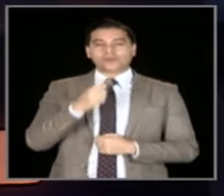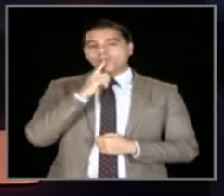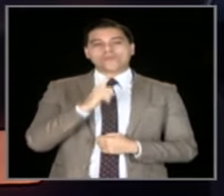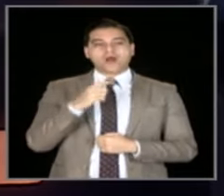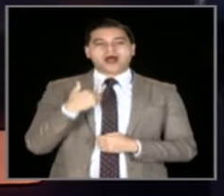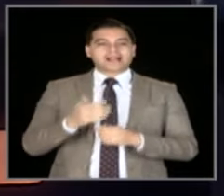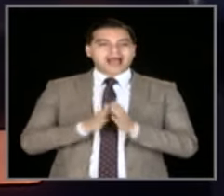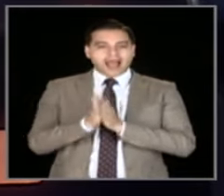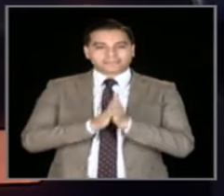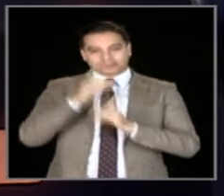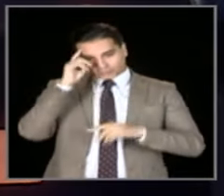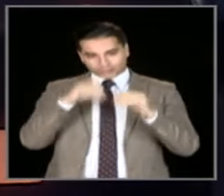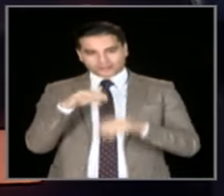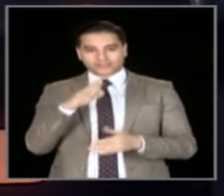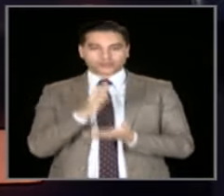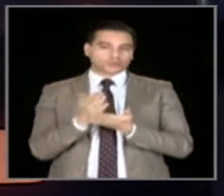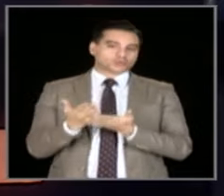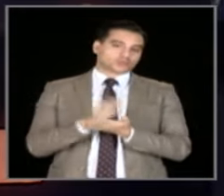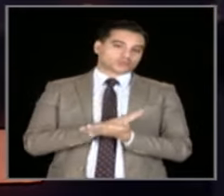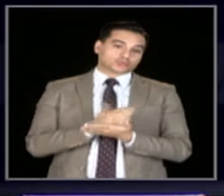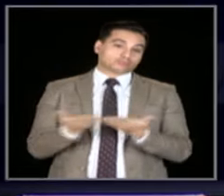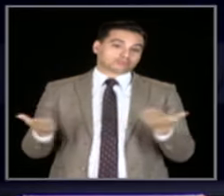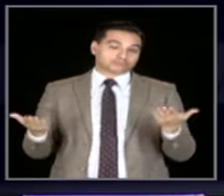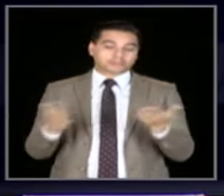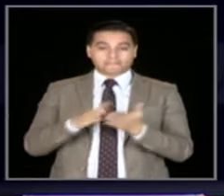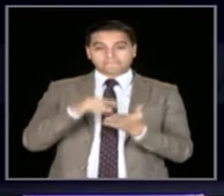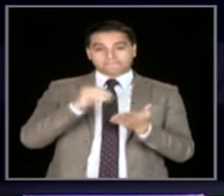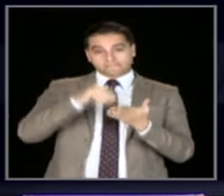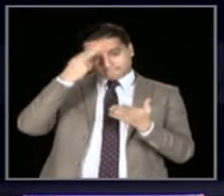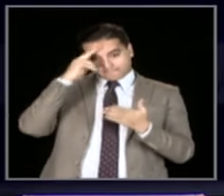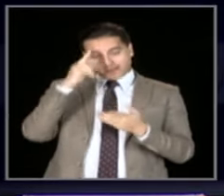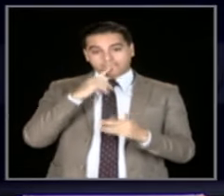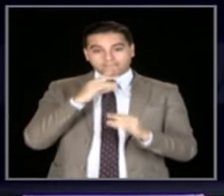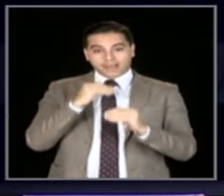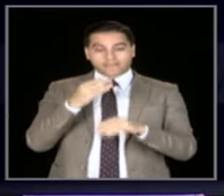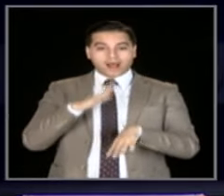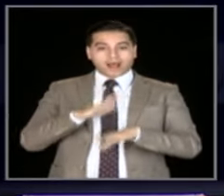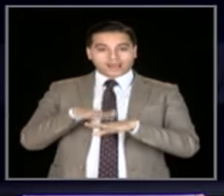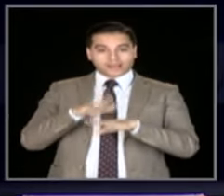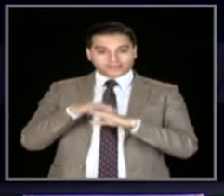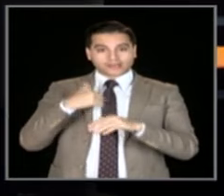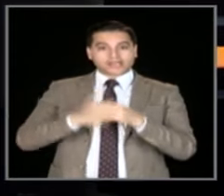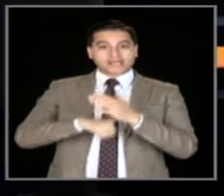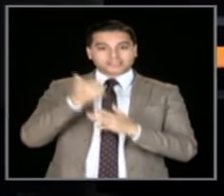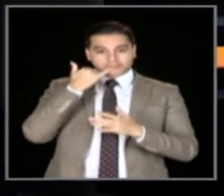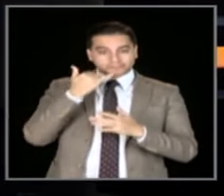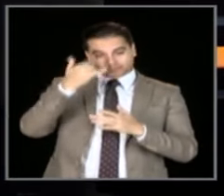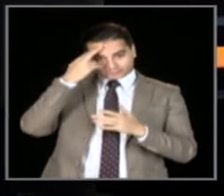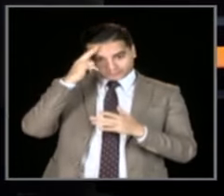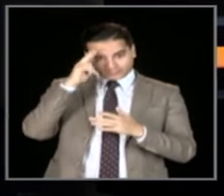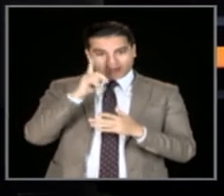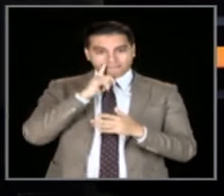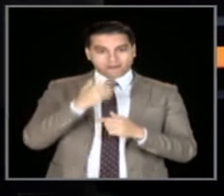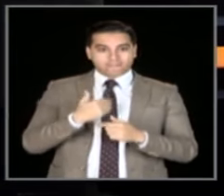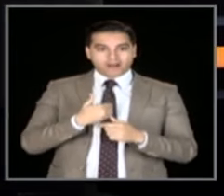انا متحمسة ومترقبة جدا في الماتش. يعني مين اول حد بتكلميه تبلغيه احنا كسبنا؟ ايه يا